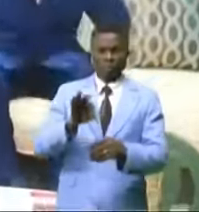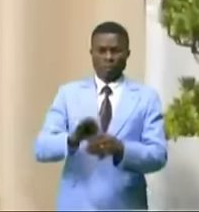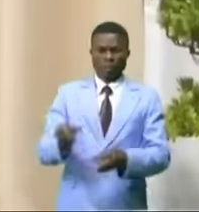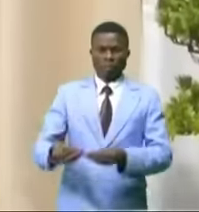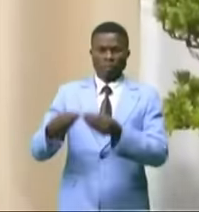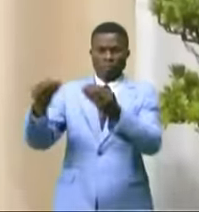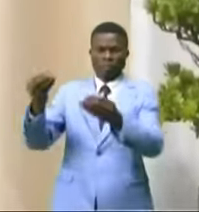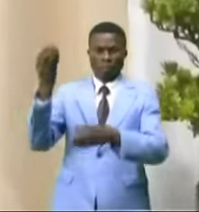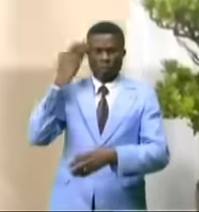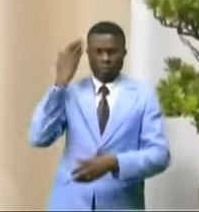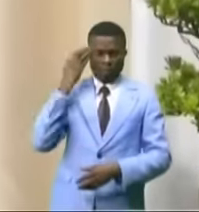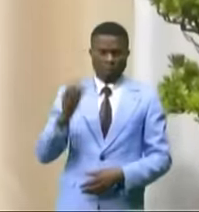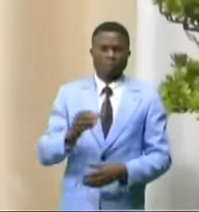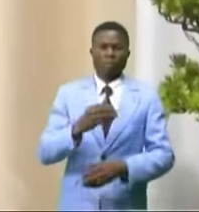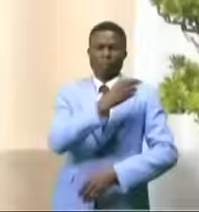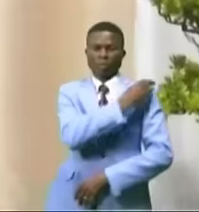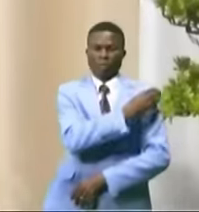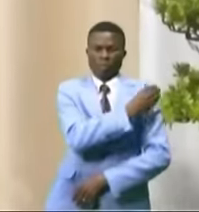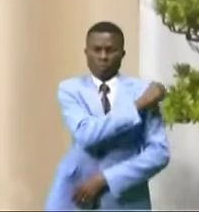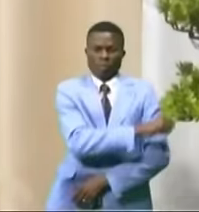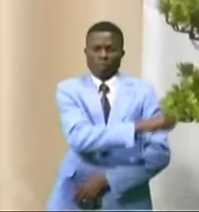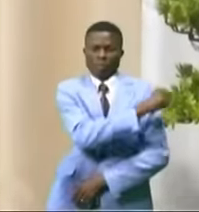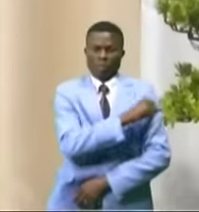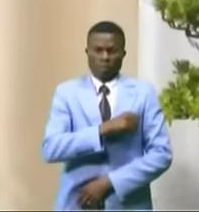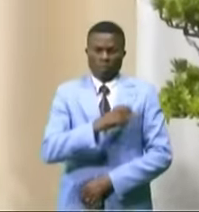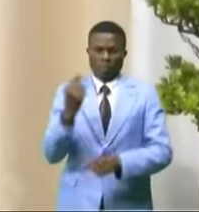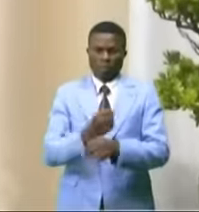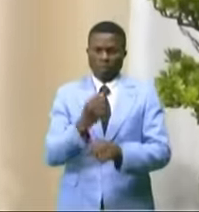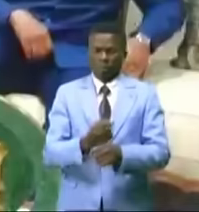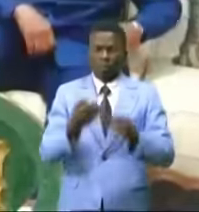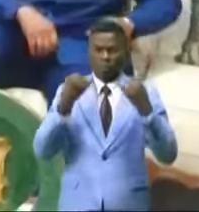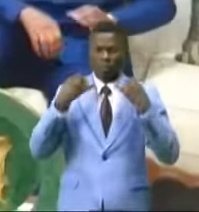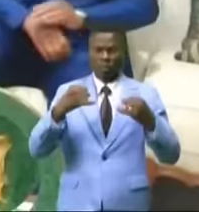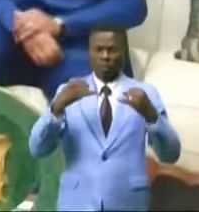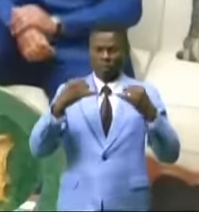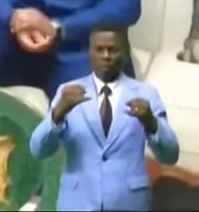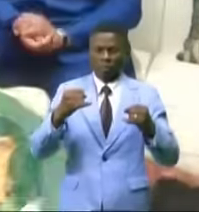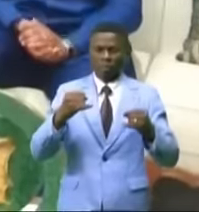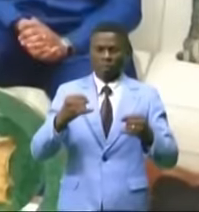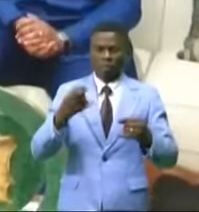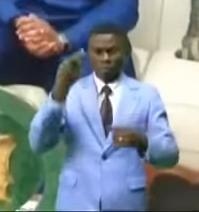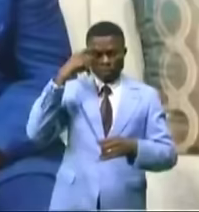à M. Augustin Kabuya Tshilombo une mission d'information aux fins